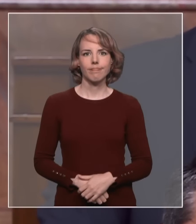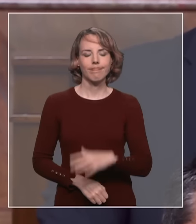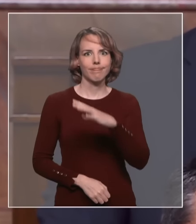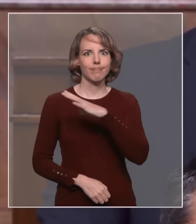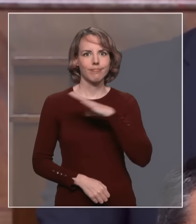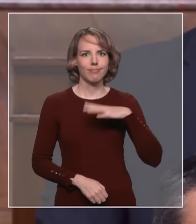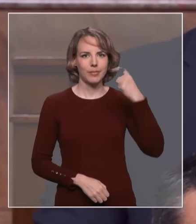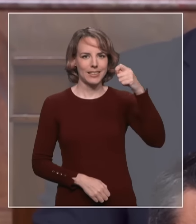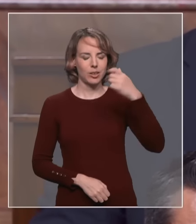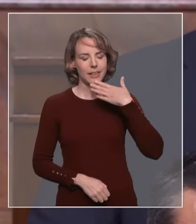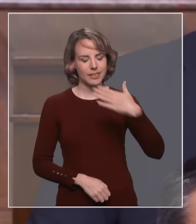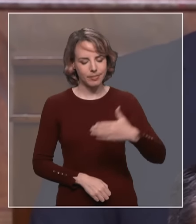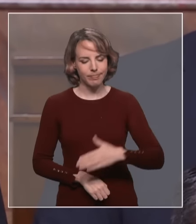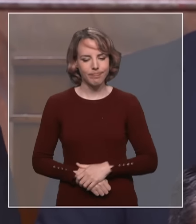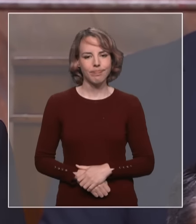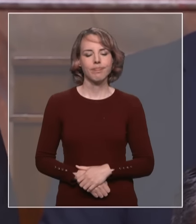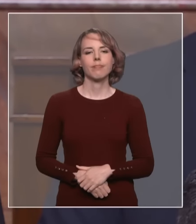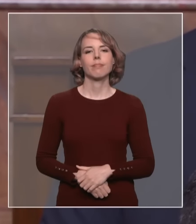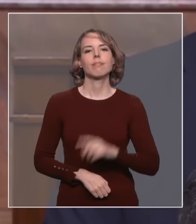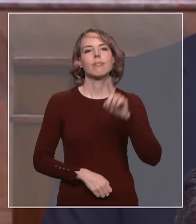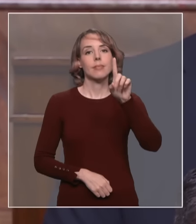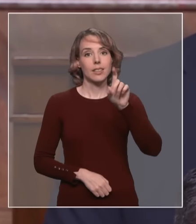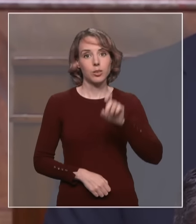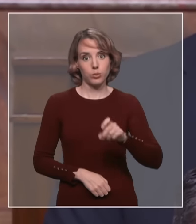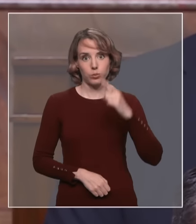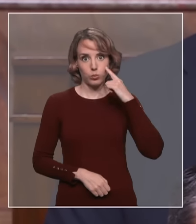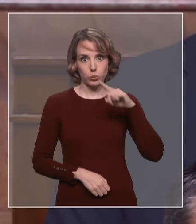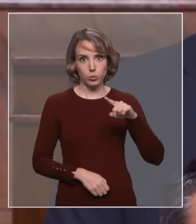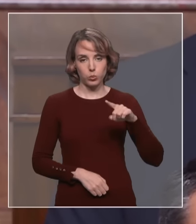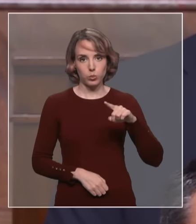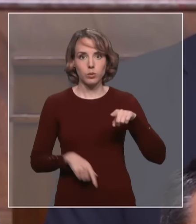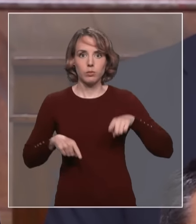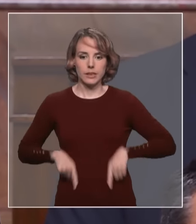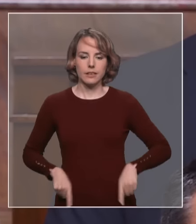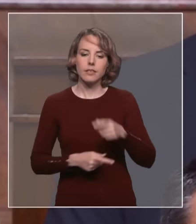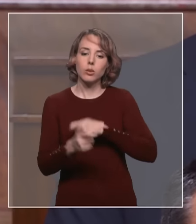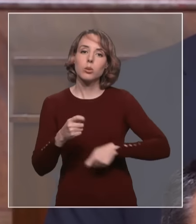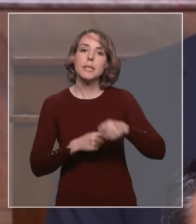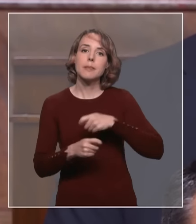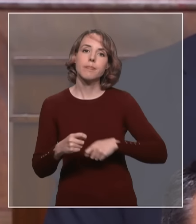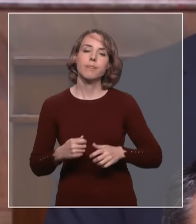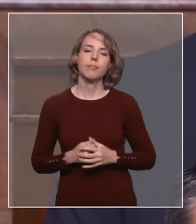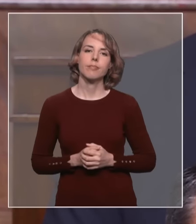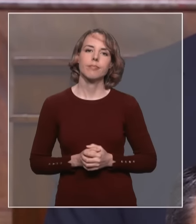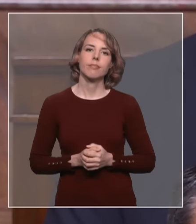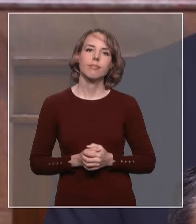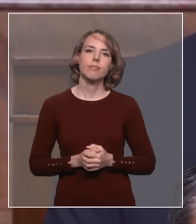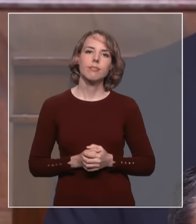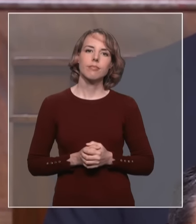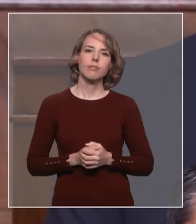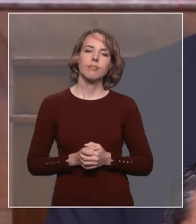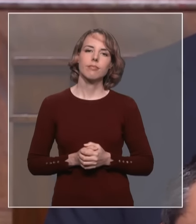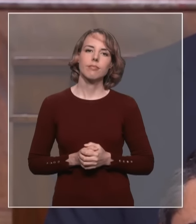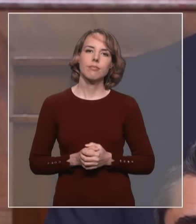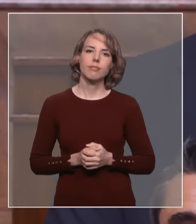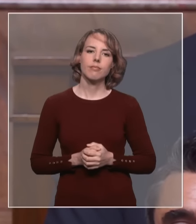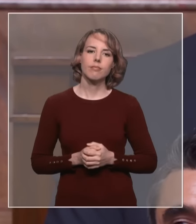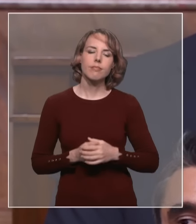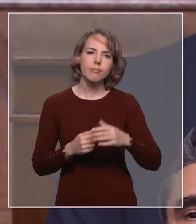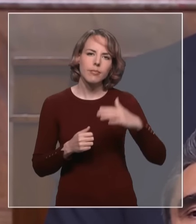Merci Madame la Présidente. Ma question s'adresse à Monsieur le ministre de l'Économie, des Finances et de l'Industrie. La